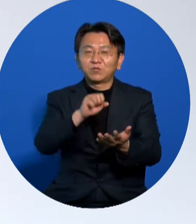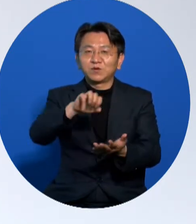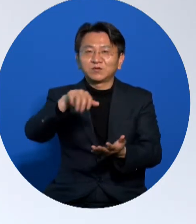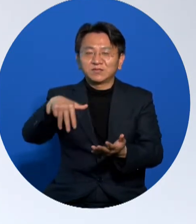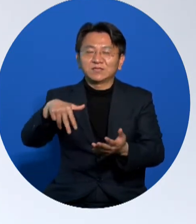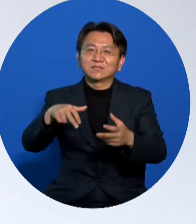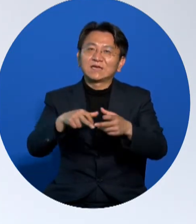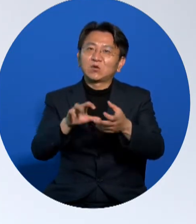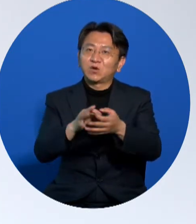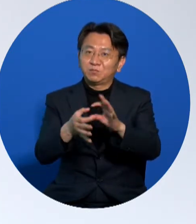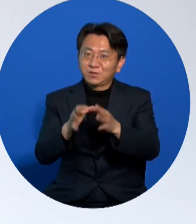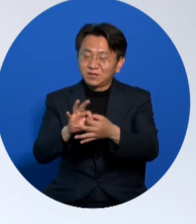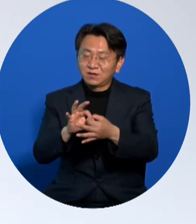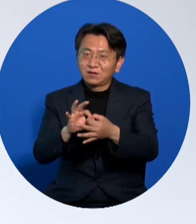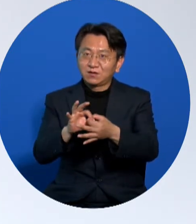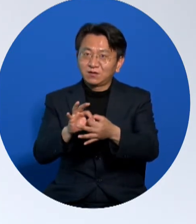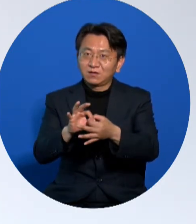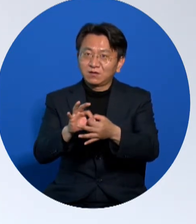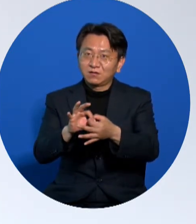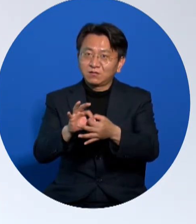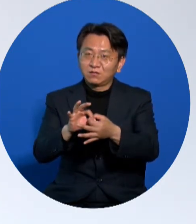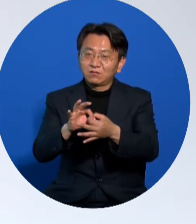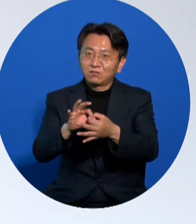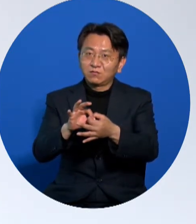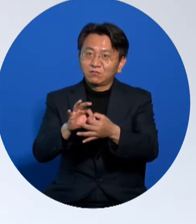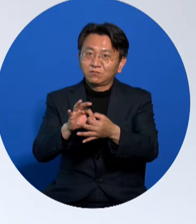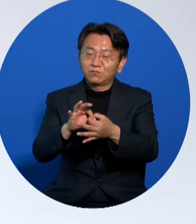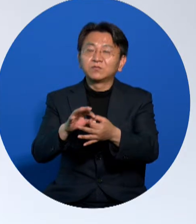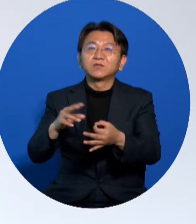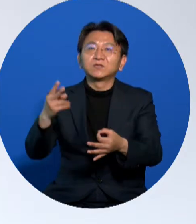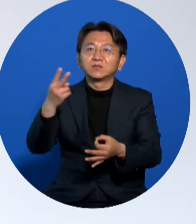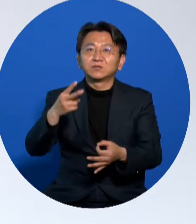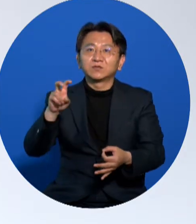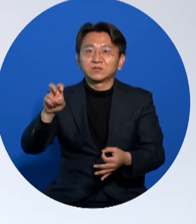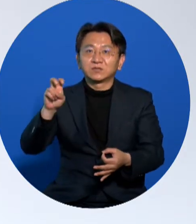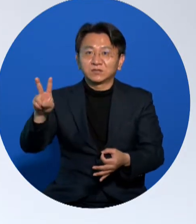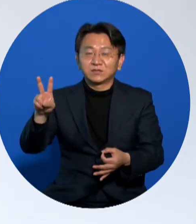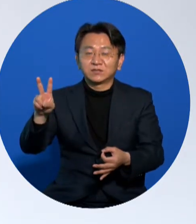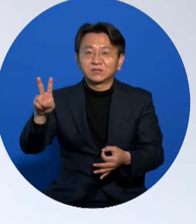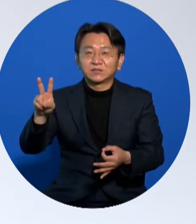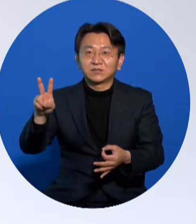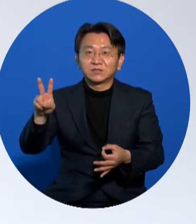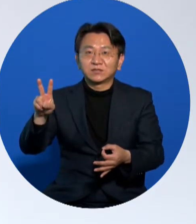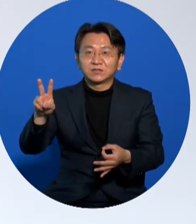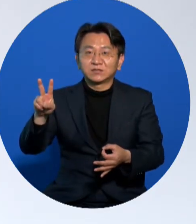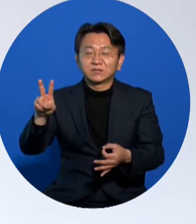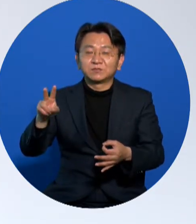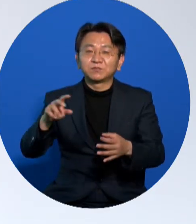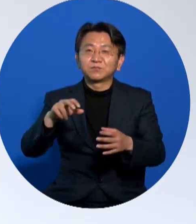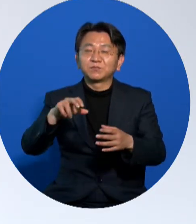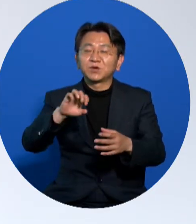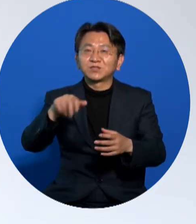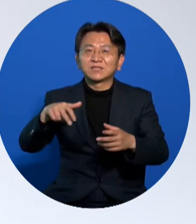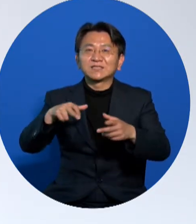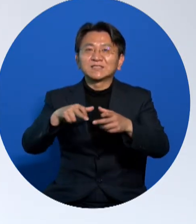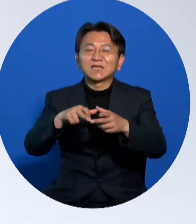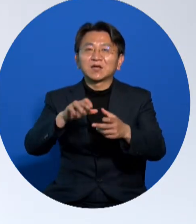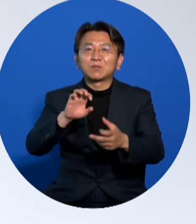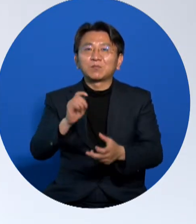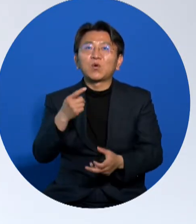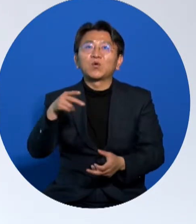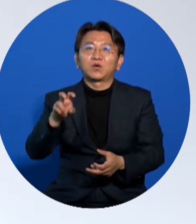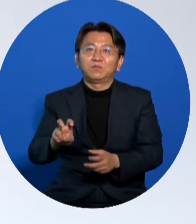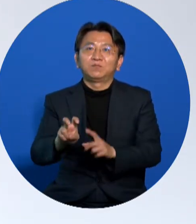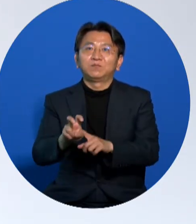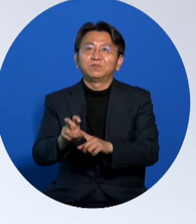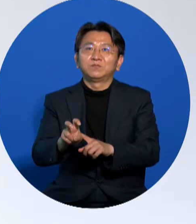패럴림픽 올림픽에 이어서 계속해서 2022 평창 장애 포럼 진행을 하고 있는데요. 오늘 이 자리는 함께 배우고